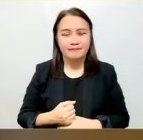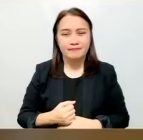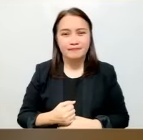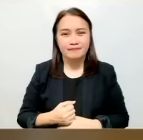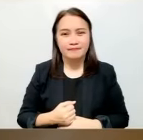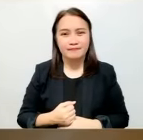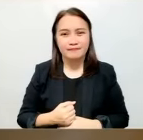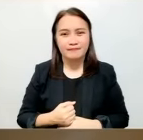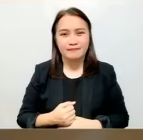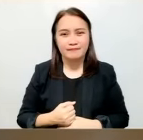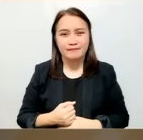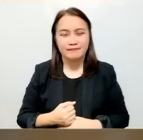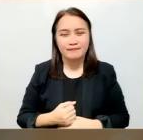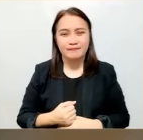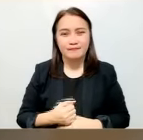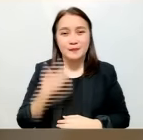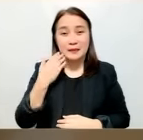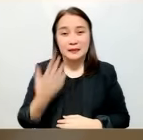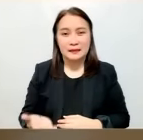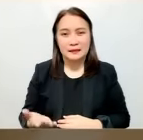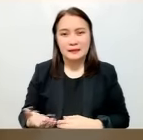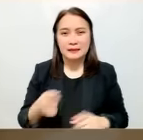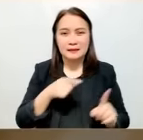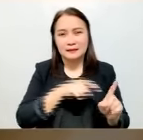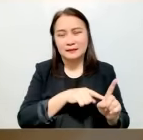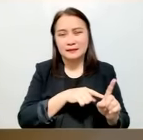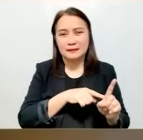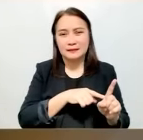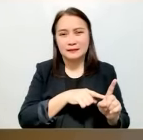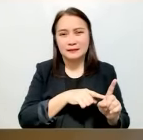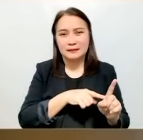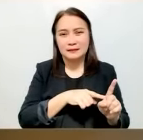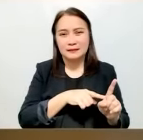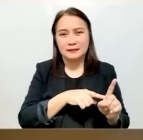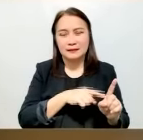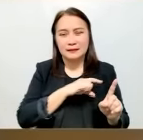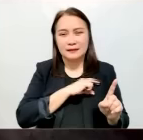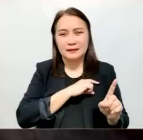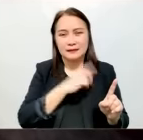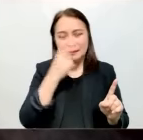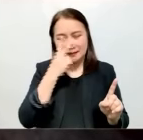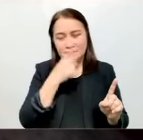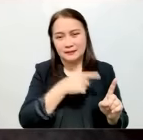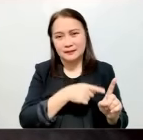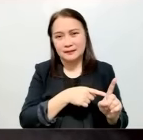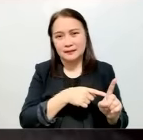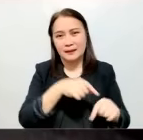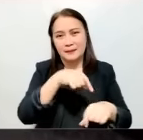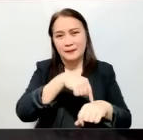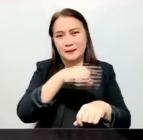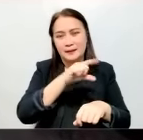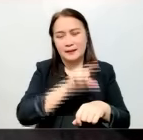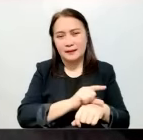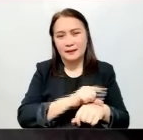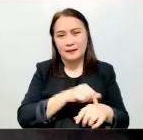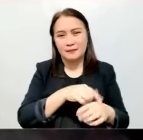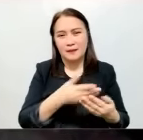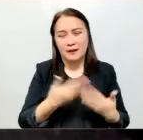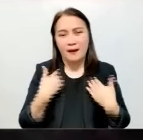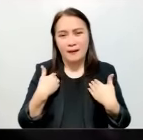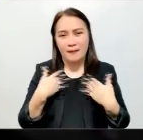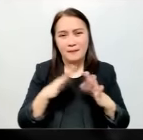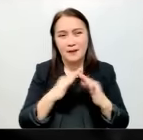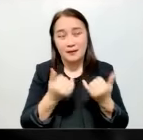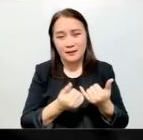wala ng buhay ang lalaking ito nang madatnan ng mga otoridad sa Baklaran sa Paranaque kagabi. Sa inisyal na imbestigasyon ng barangay, malapit